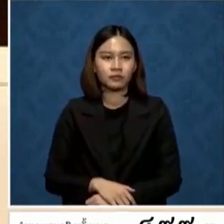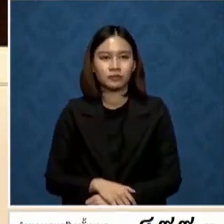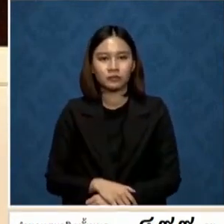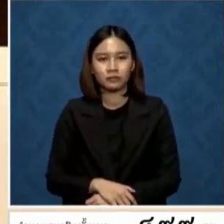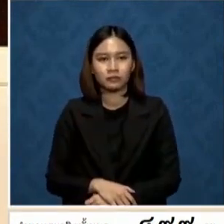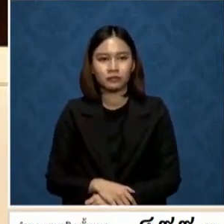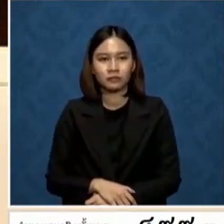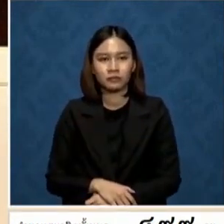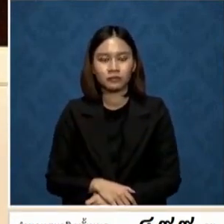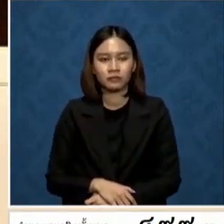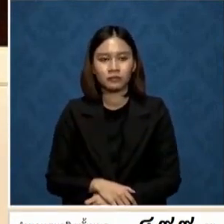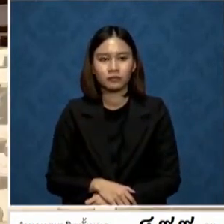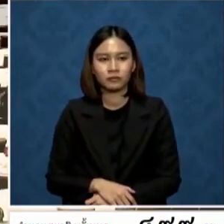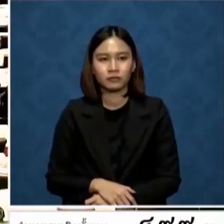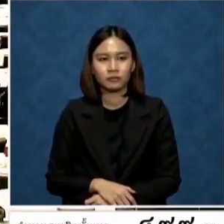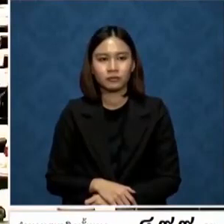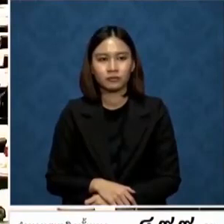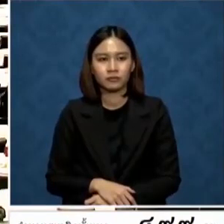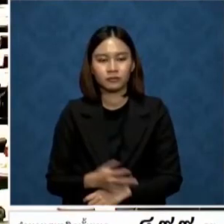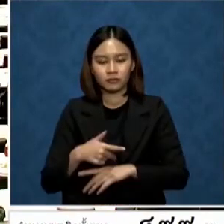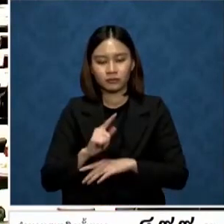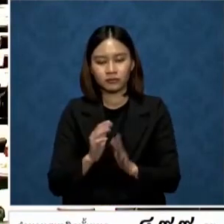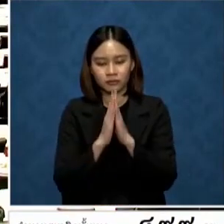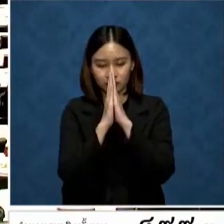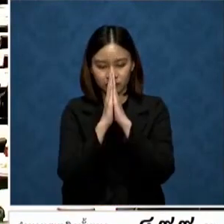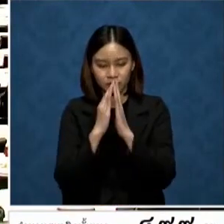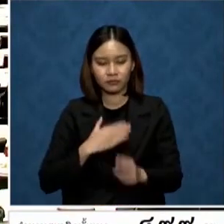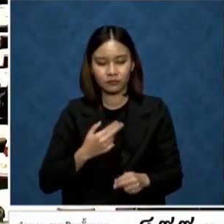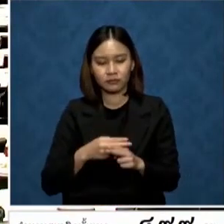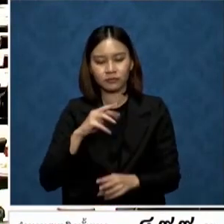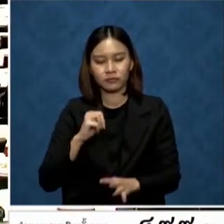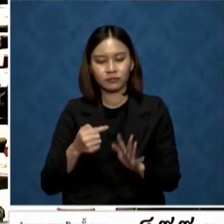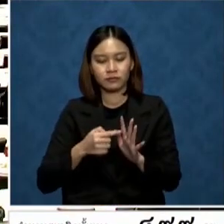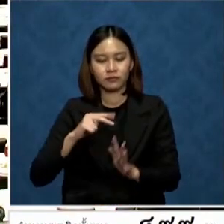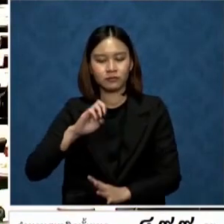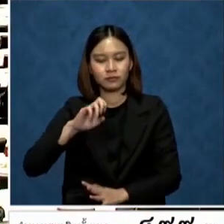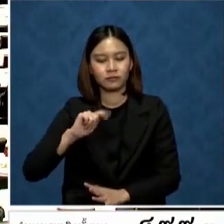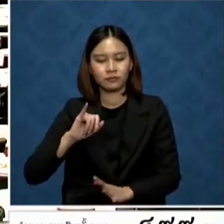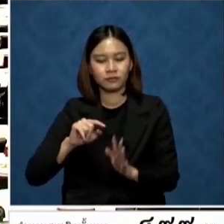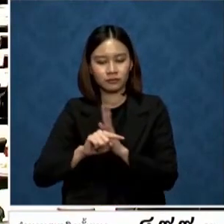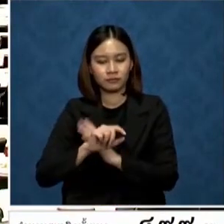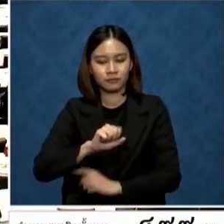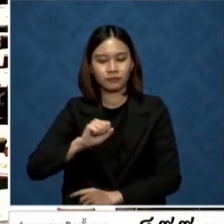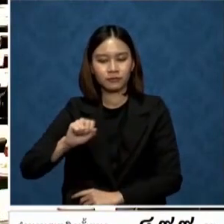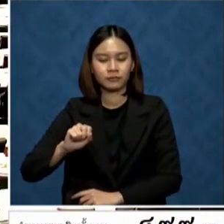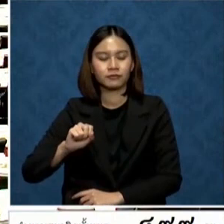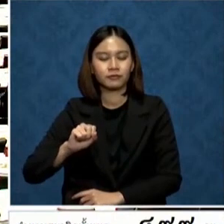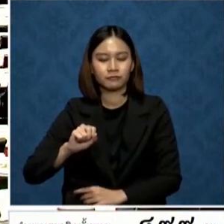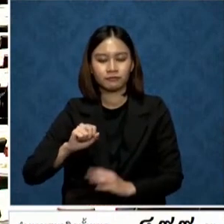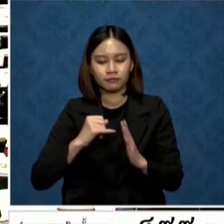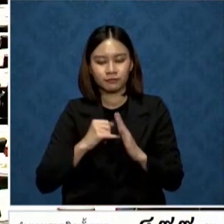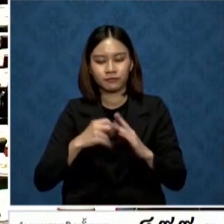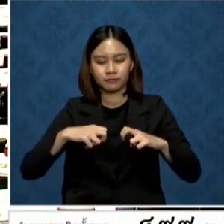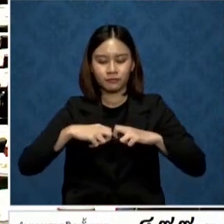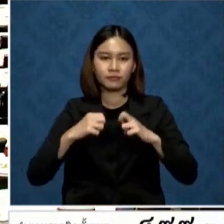เชิญท่านครูมานิชสังพุ่มครับท่านประธานที่เคารพครับผมครูมานิชสังพุ่มสมาชิกสภาผู้แทนราษฎรจาก